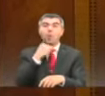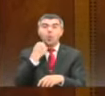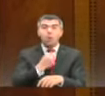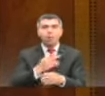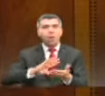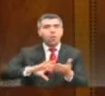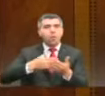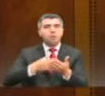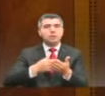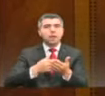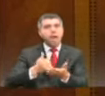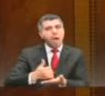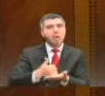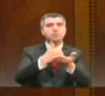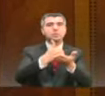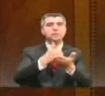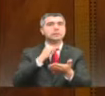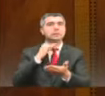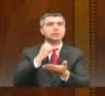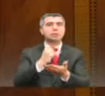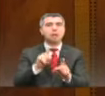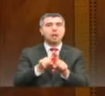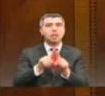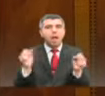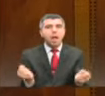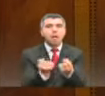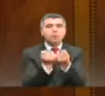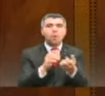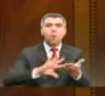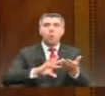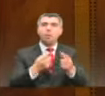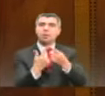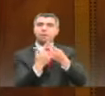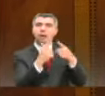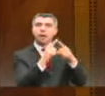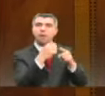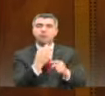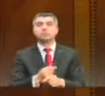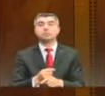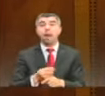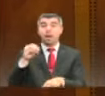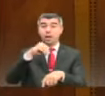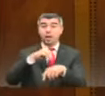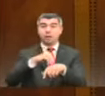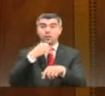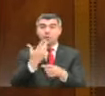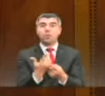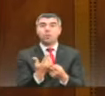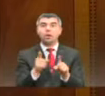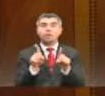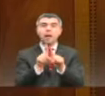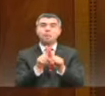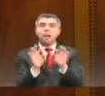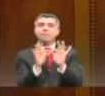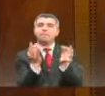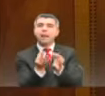الوسائل الضرورية للنهوض بمهامهم، كما ستواصل عنايتها بأسرة المقاومة